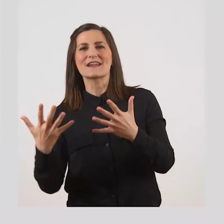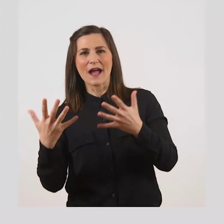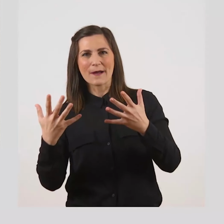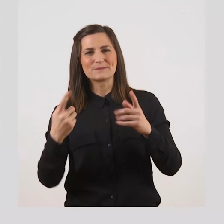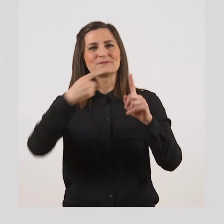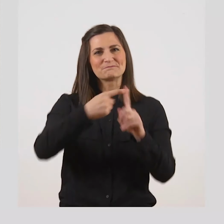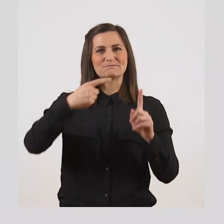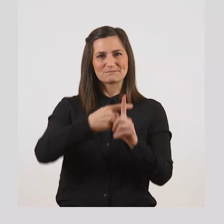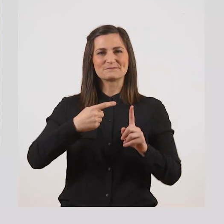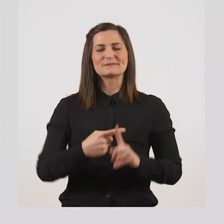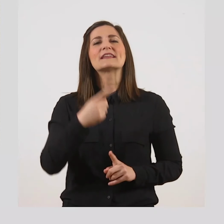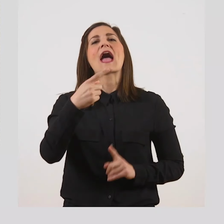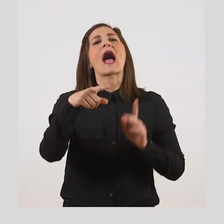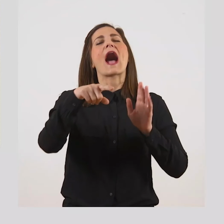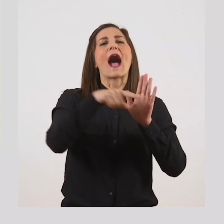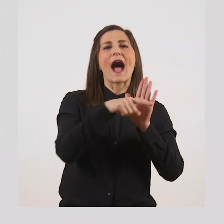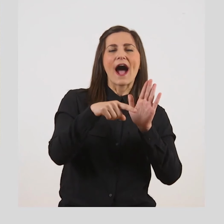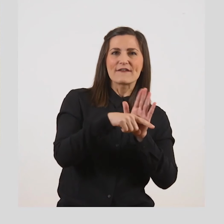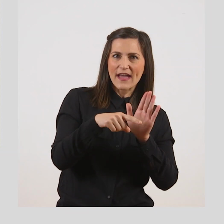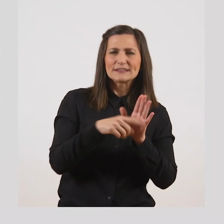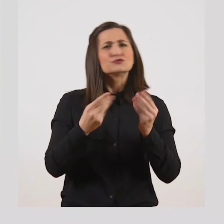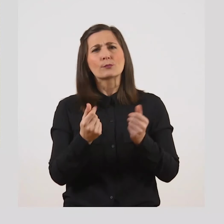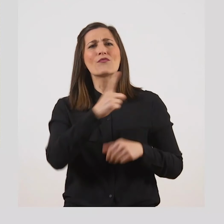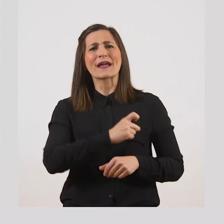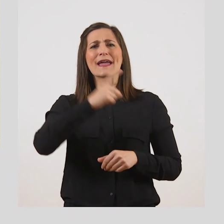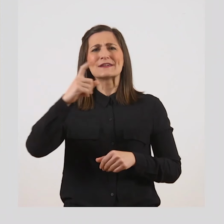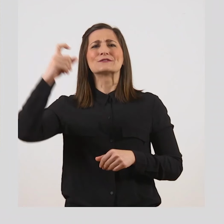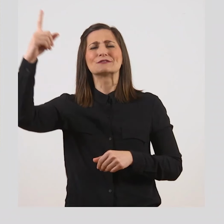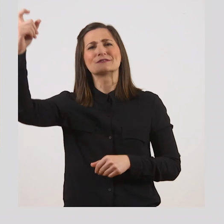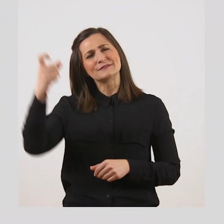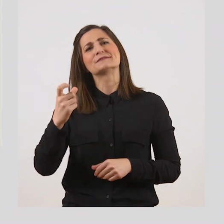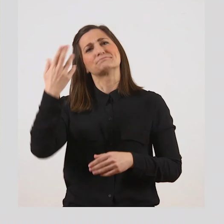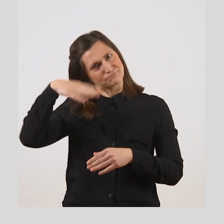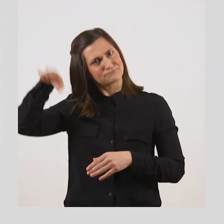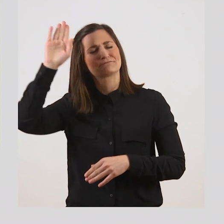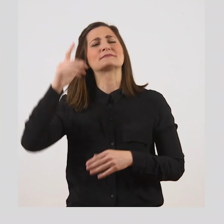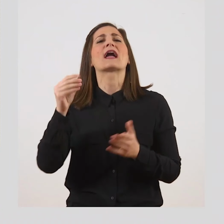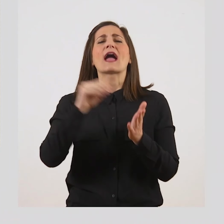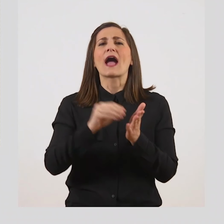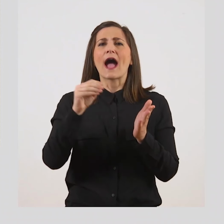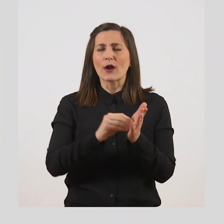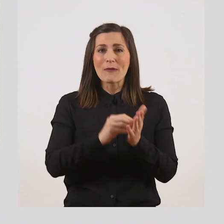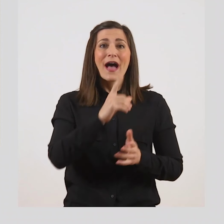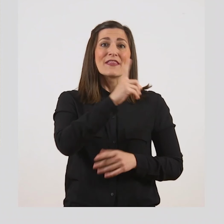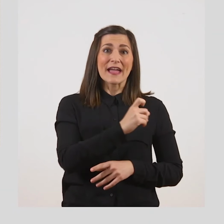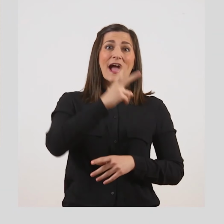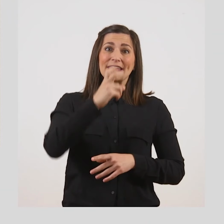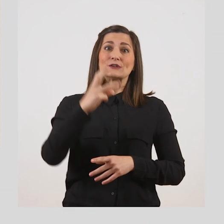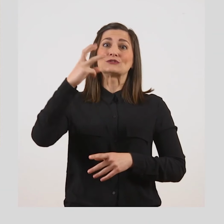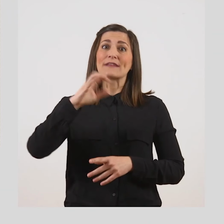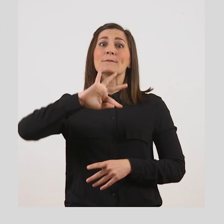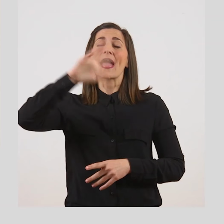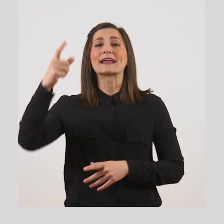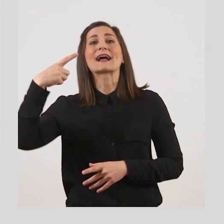Θα εκτελείτε προσθέσεις και αφαιρέσεις με το πάτημα στη δεκάδα και θα ανεβοκατεβαίνετε πιο εύκολα